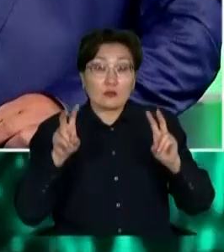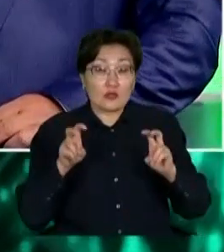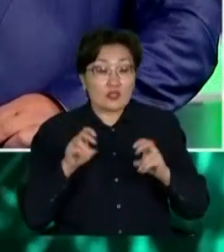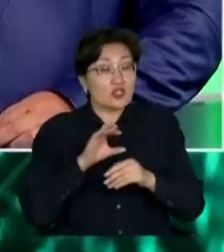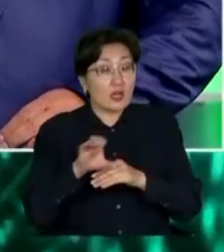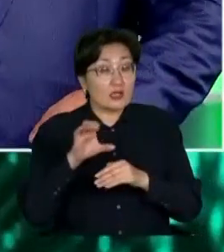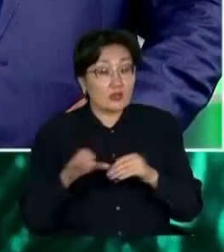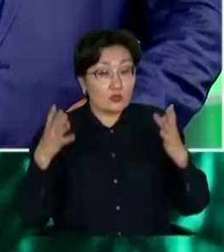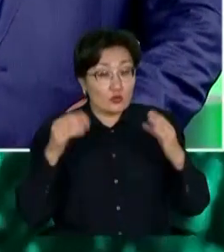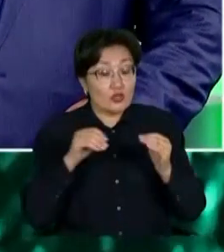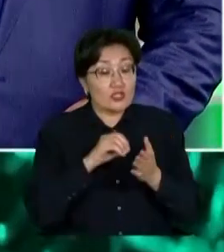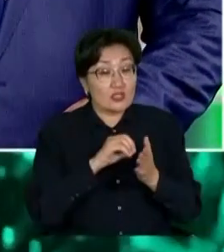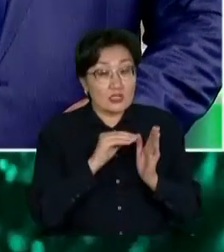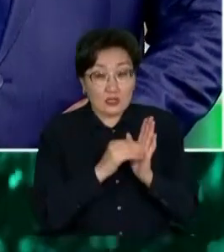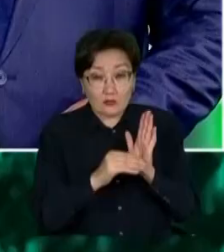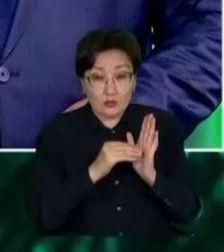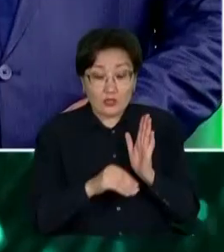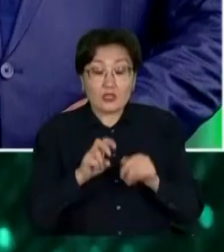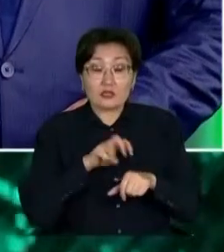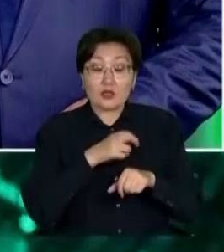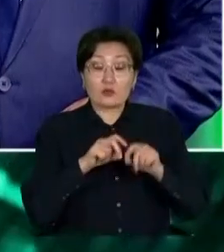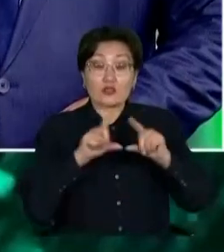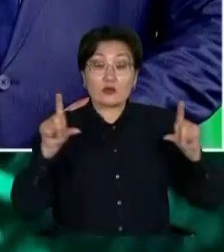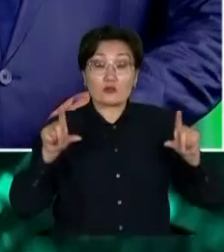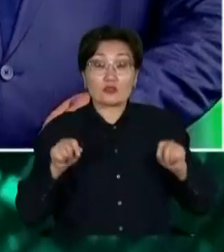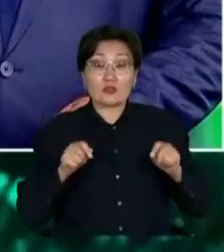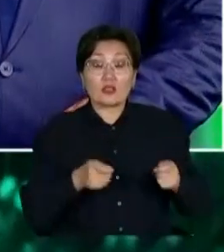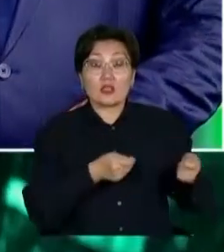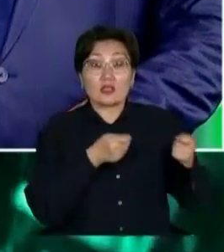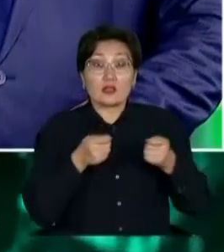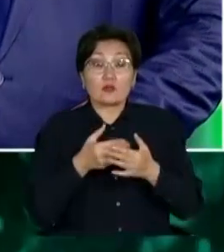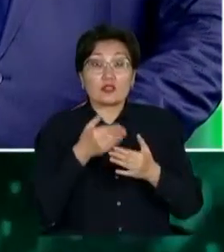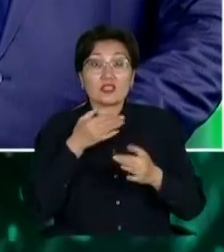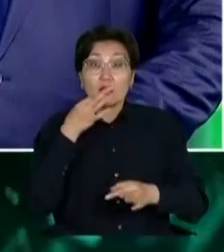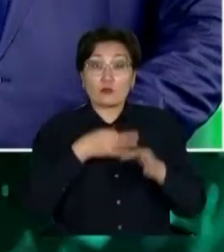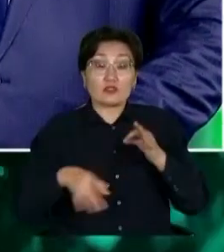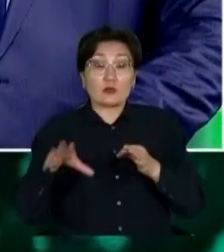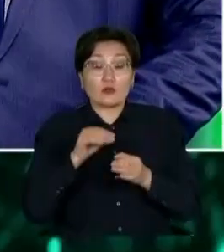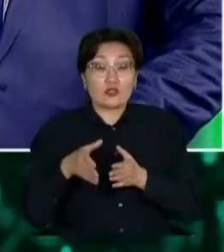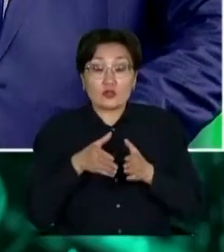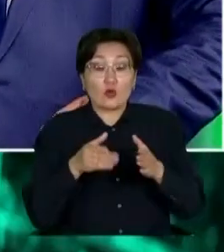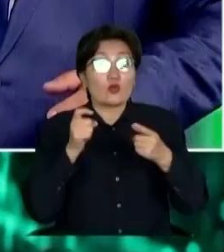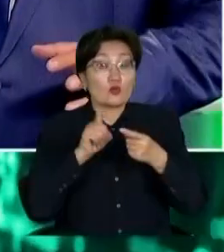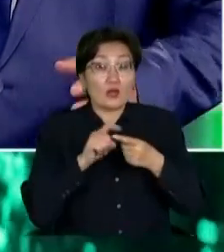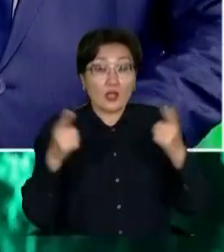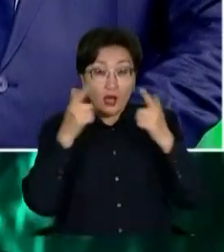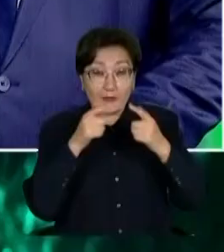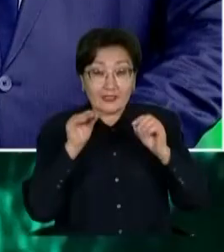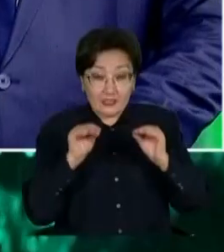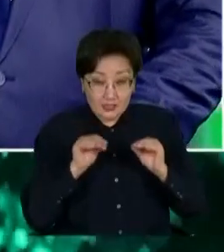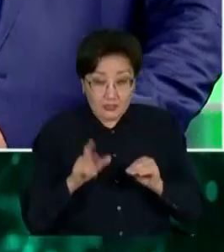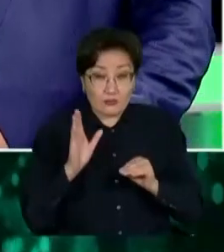күні, сондай ақ дәріханаларға, медицина ұйымдарына да кірмес бұрын дәрі-дәрмектің бүкіл жол туралы ақпарат бар сол дәрі-дәрмектің.